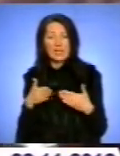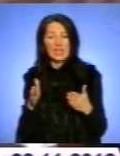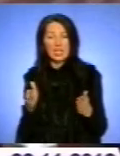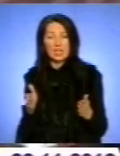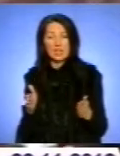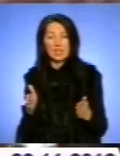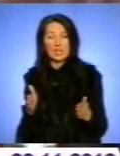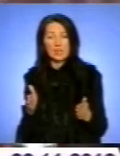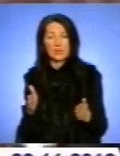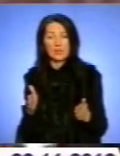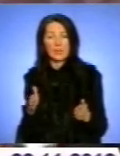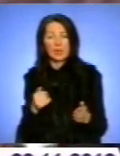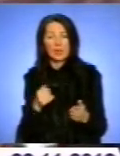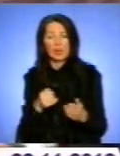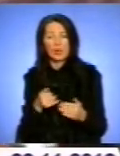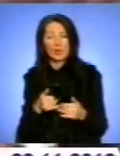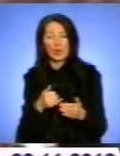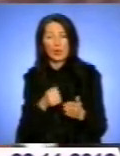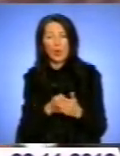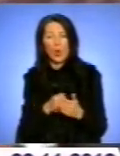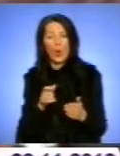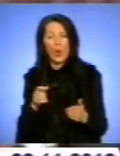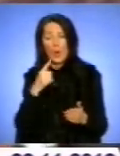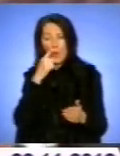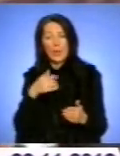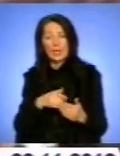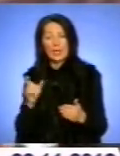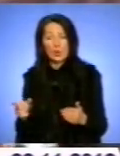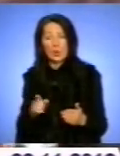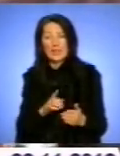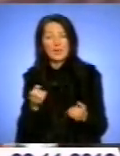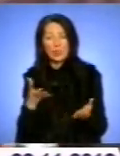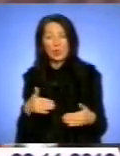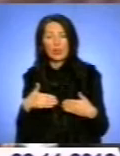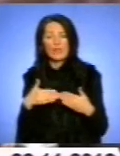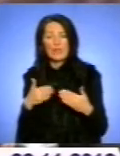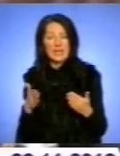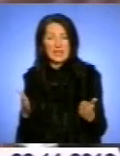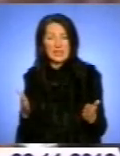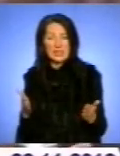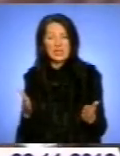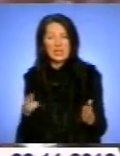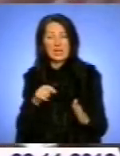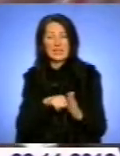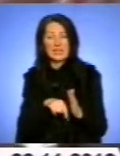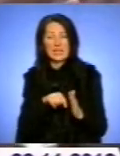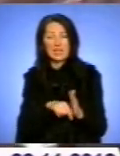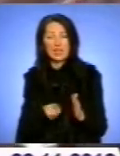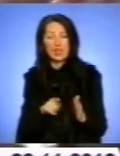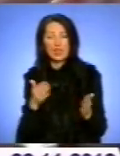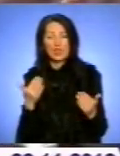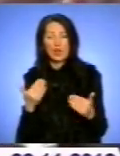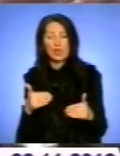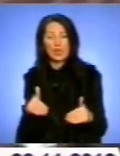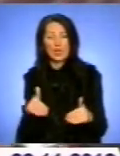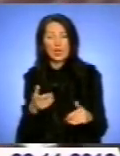відкритість до ближнього. І то не звичайна відкритість, значення, що вже